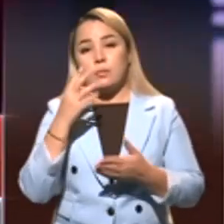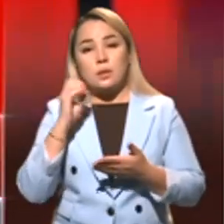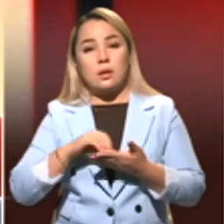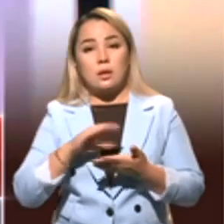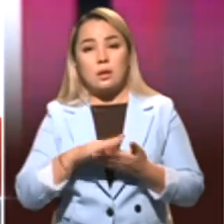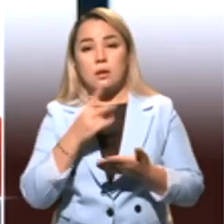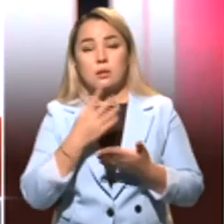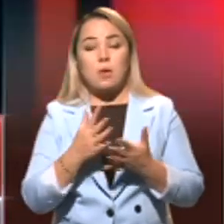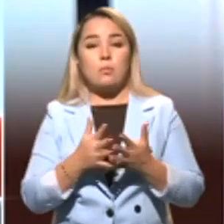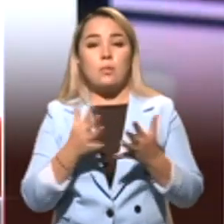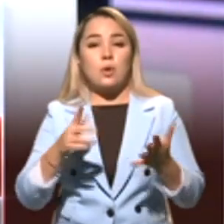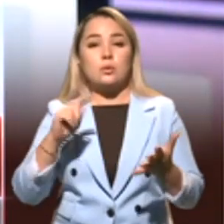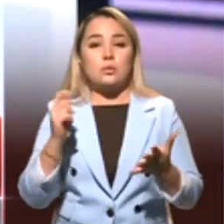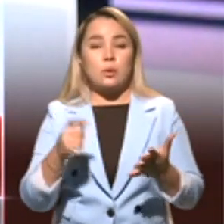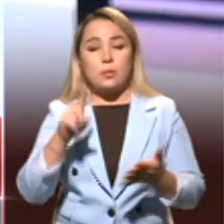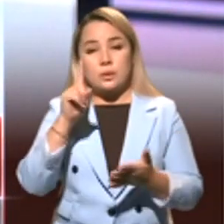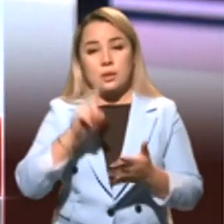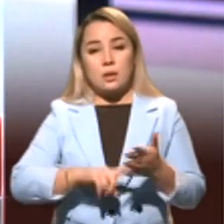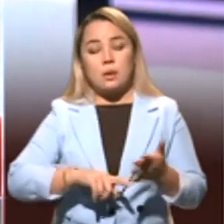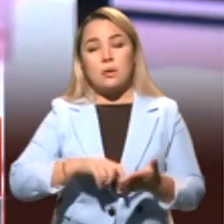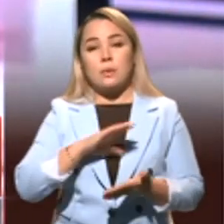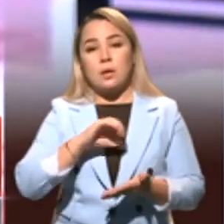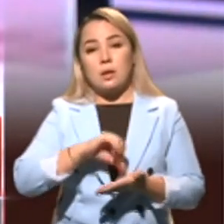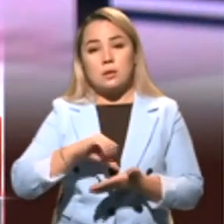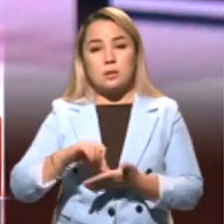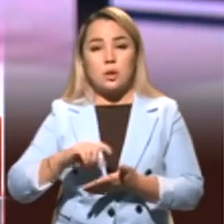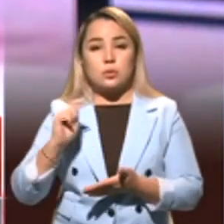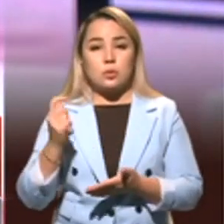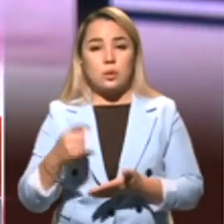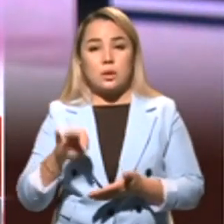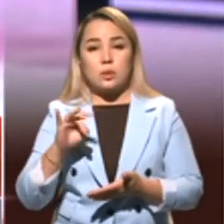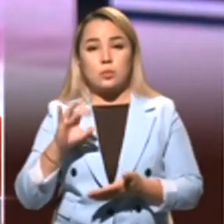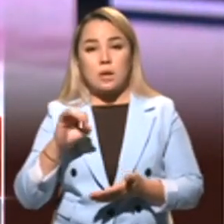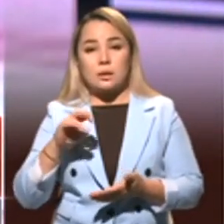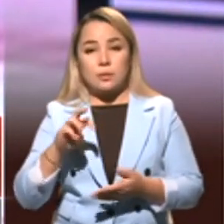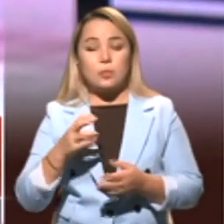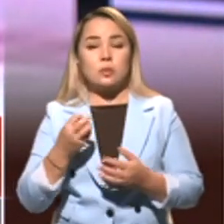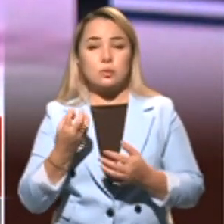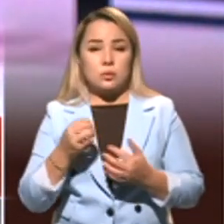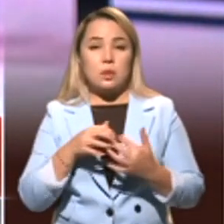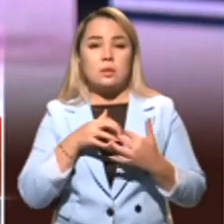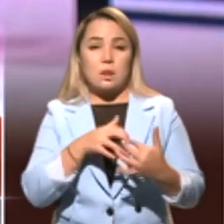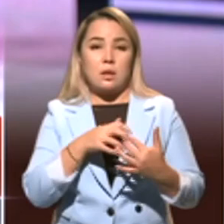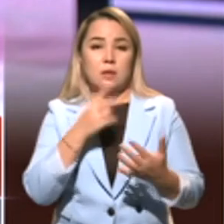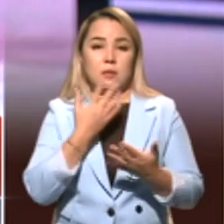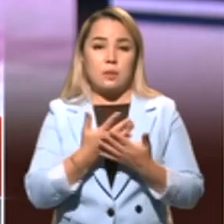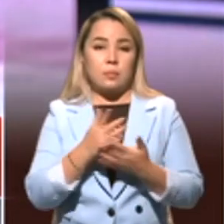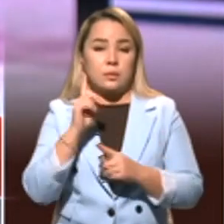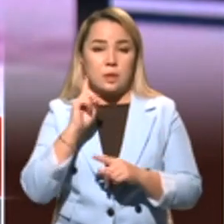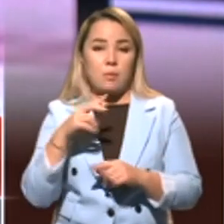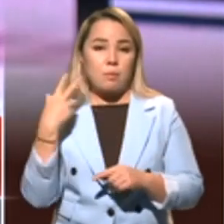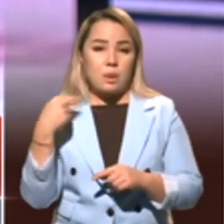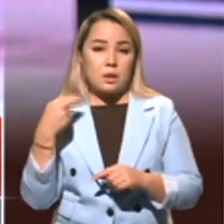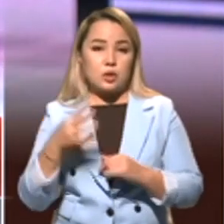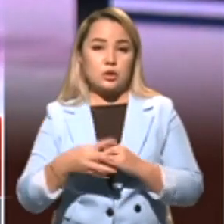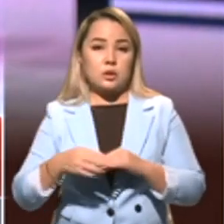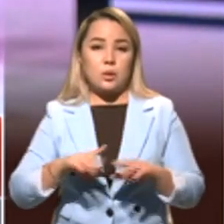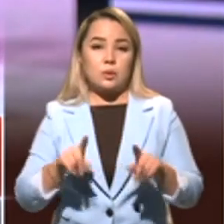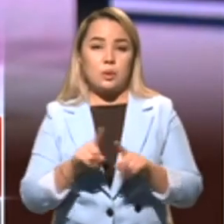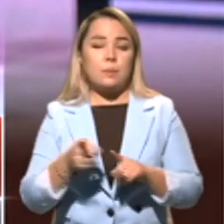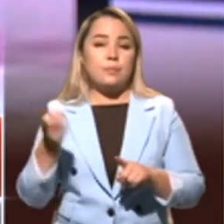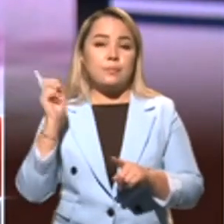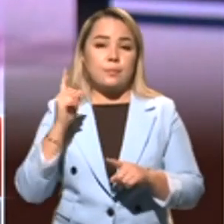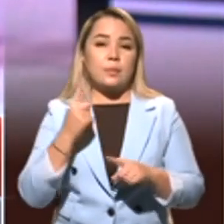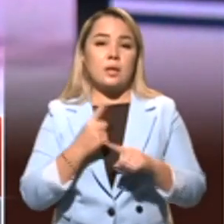болсақ, ең көп соғыстар дінге қатысты соғыстар болған. Мынау Иерусалимге әлі таласып келатыр, білесіздер, мынау Палестина жерін. Сонау